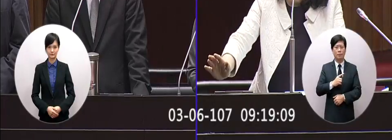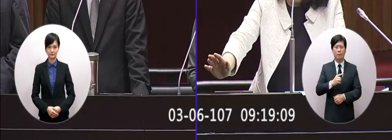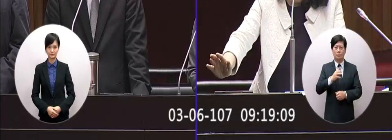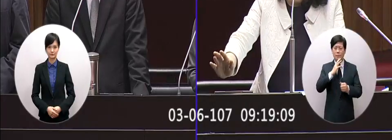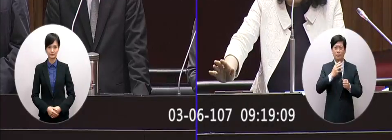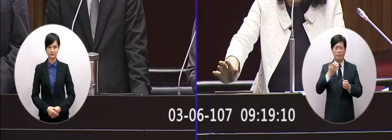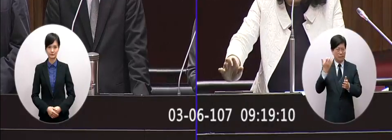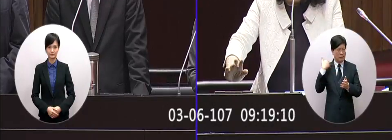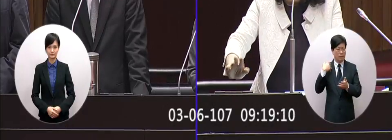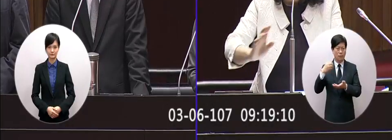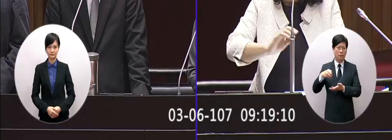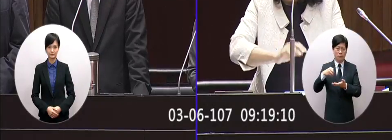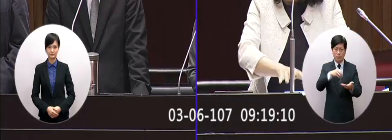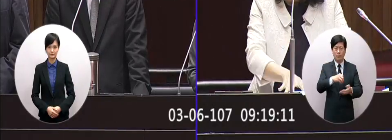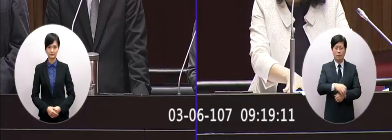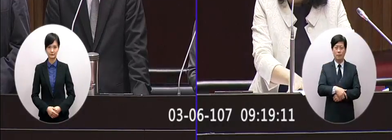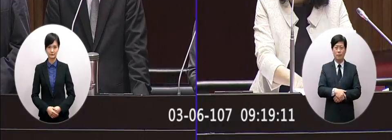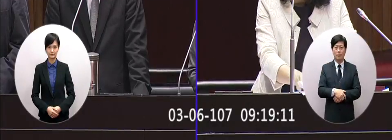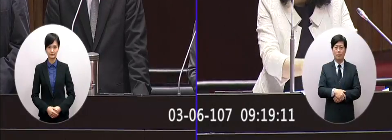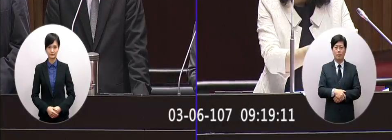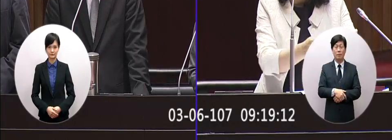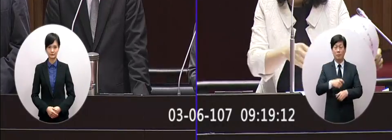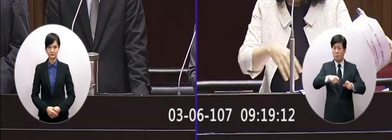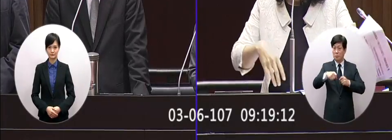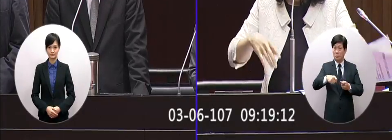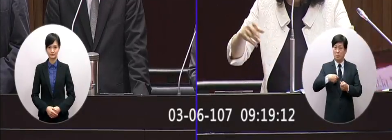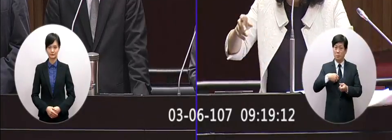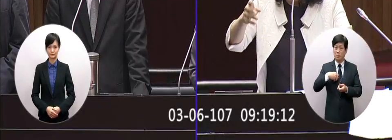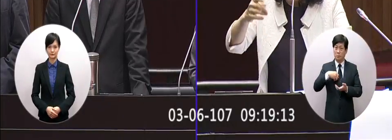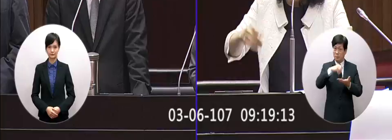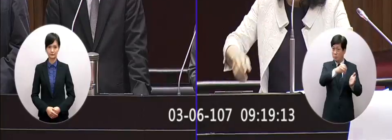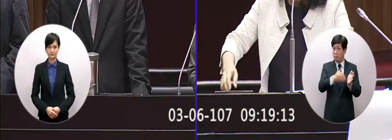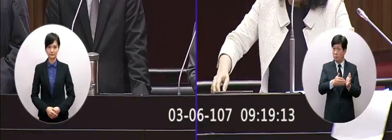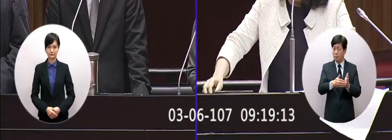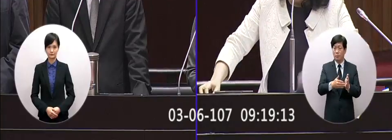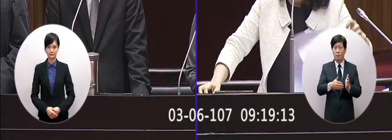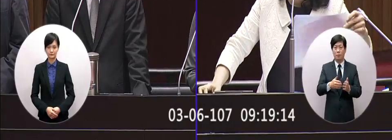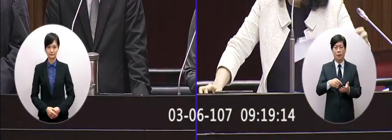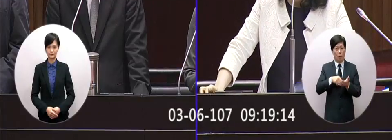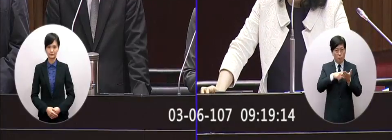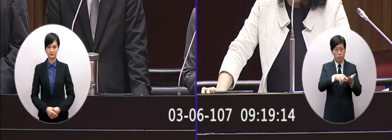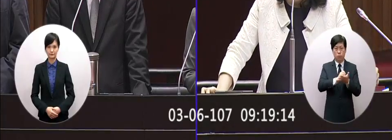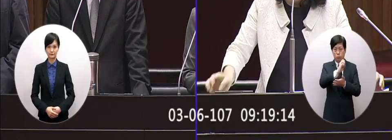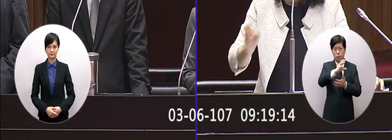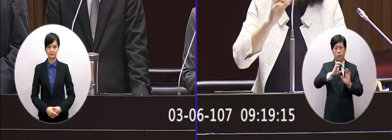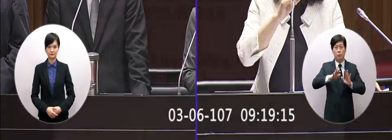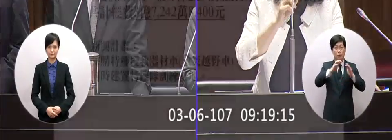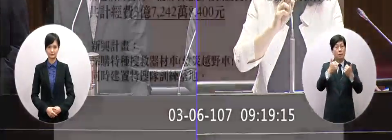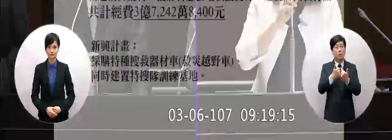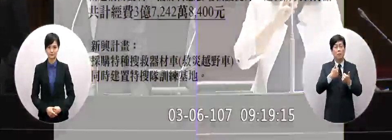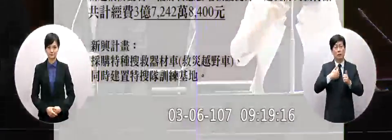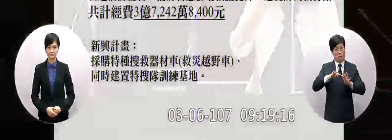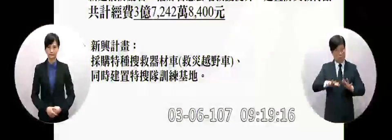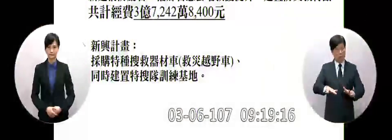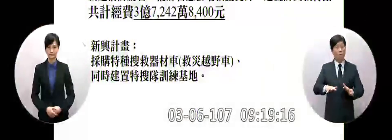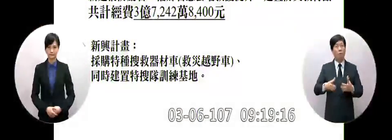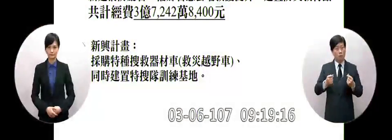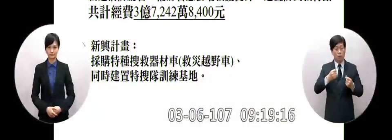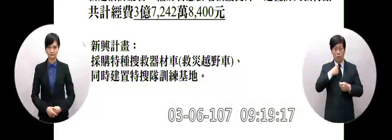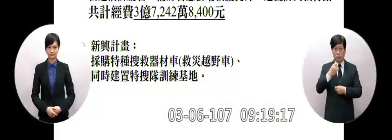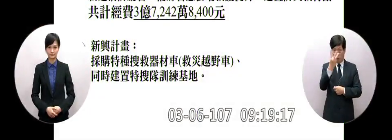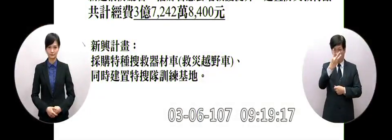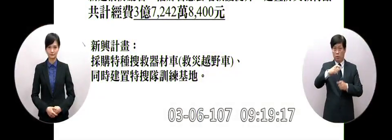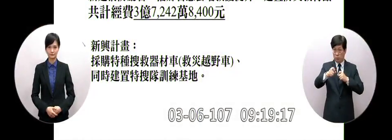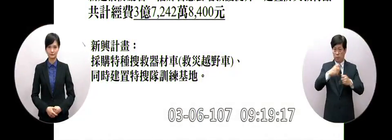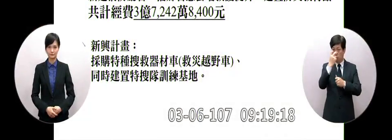经送了我们的这个计划，而且在已经报到国发会了，也目前也都3项